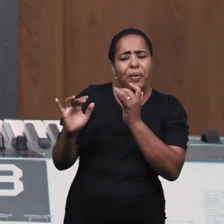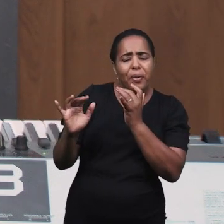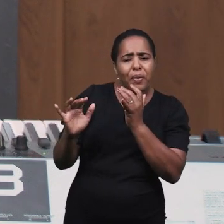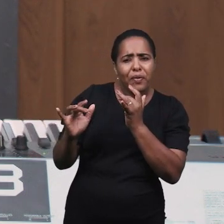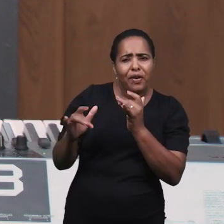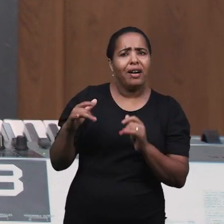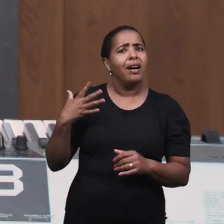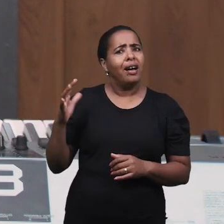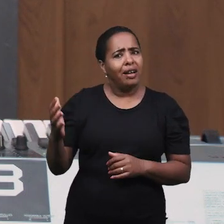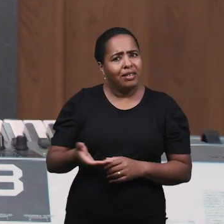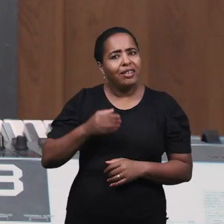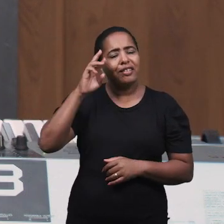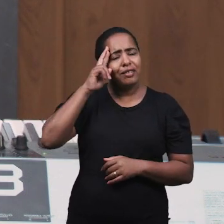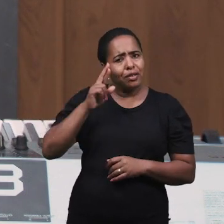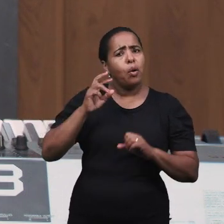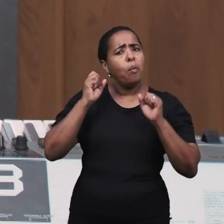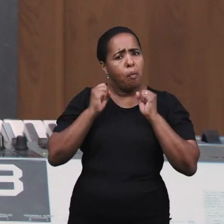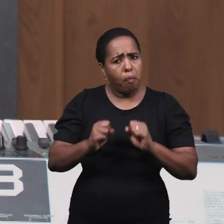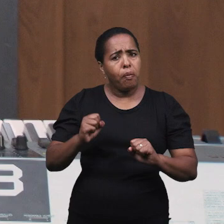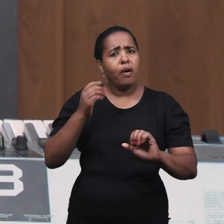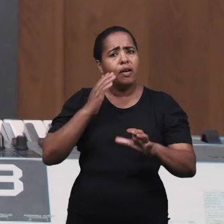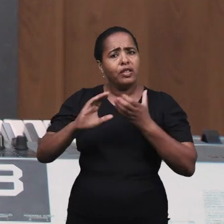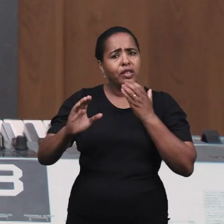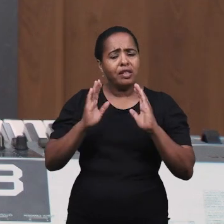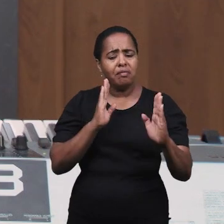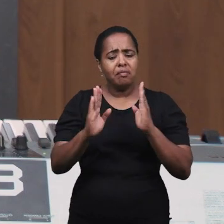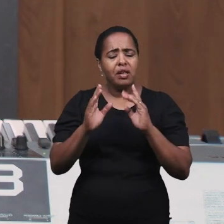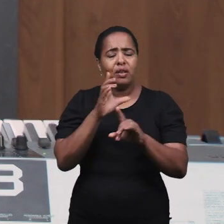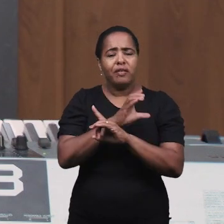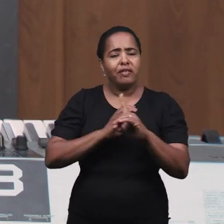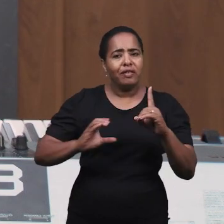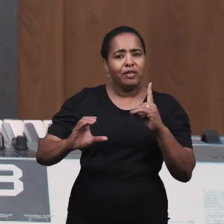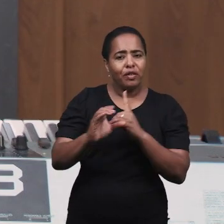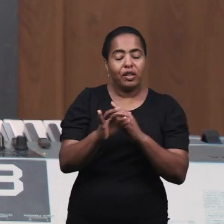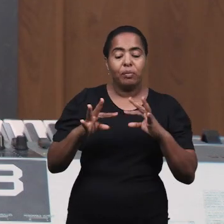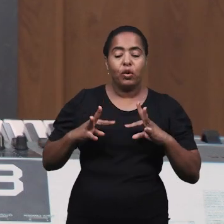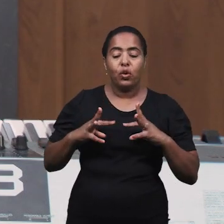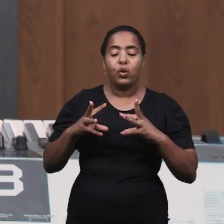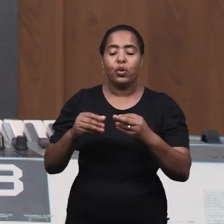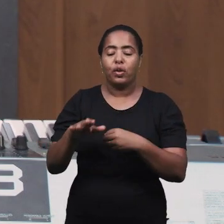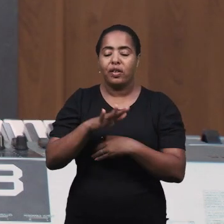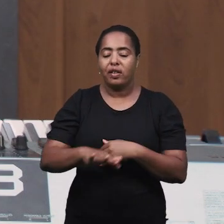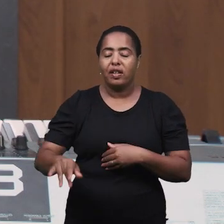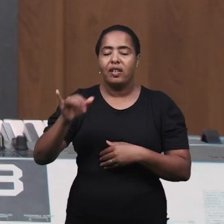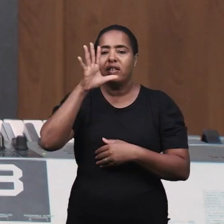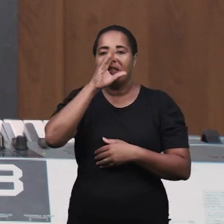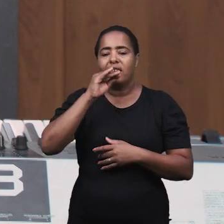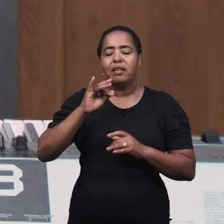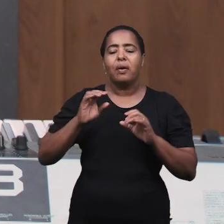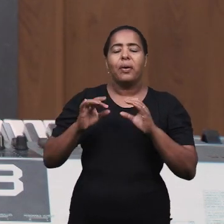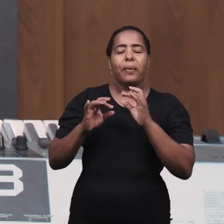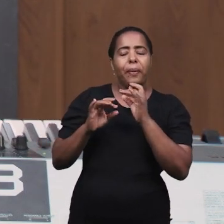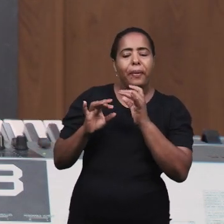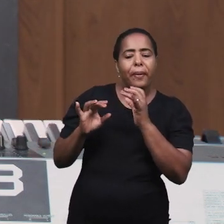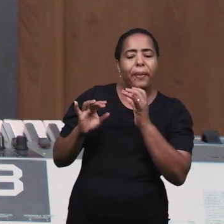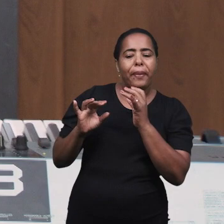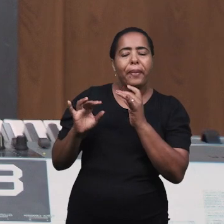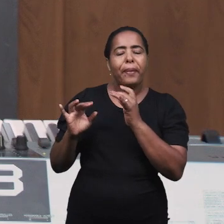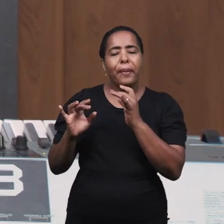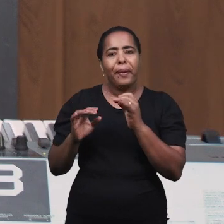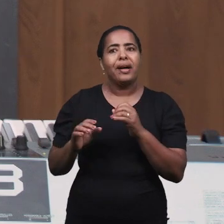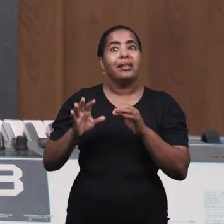votre église, faites un groupe de flûte, adorez le Seigneur. Vous pouvez chanter pendant le culte. Et après, tous les enfants adolescents